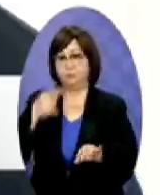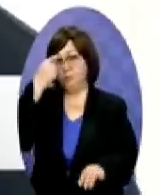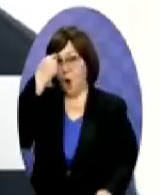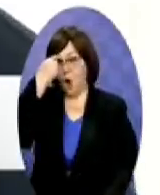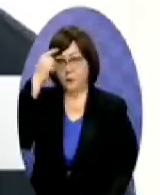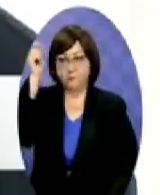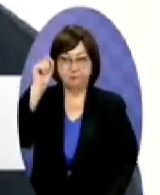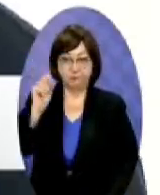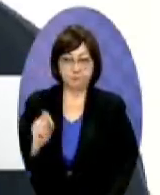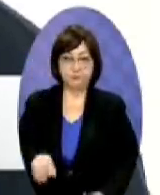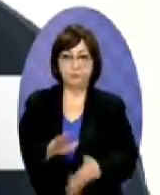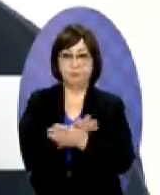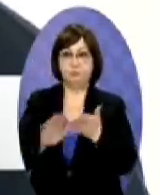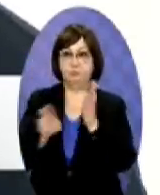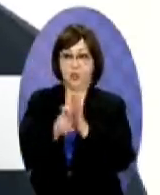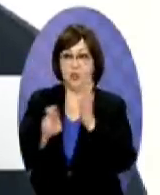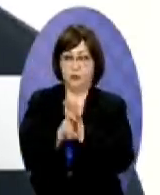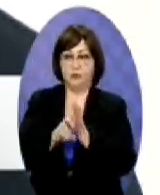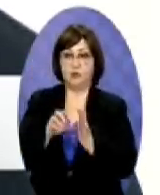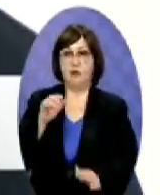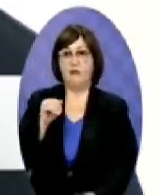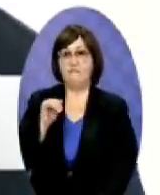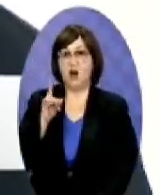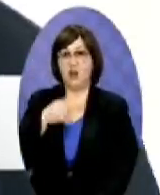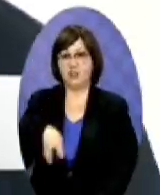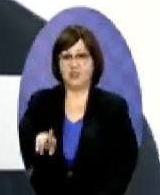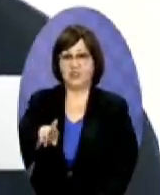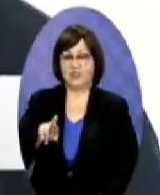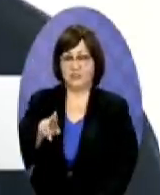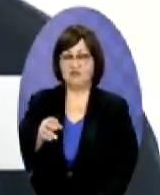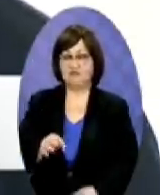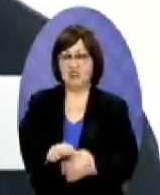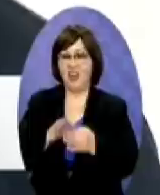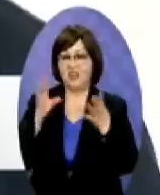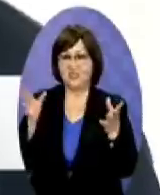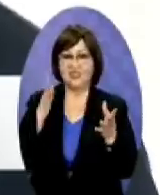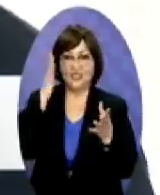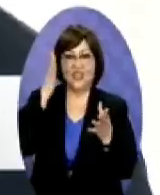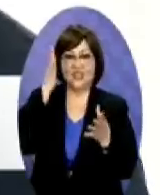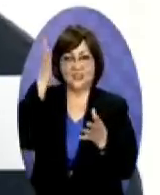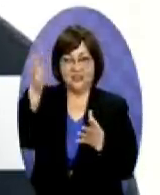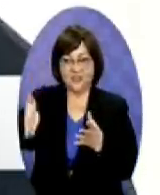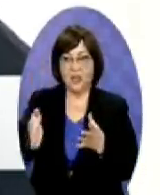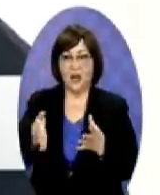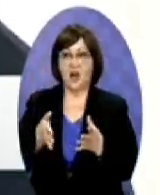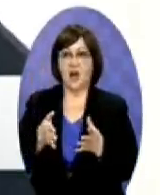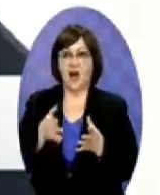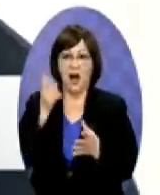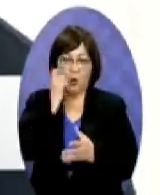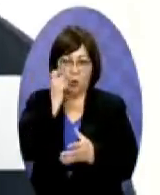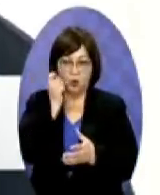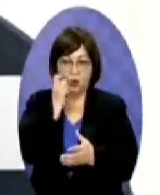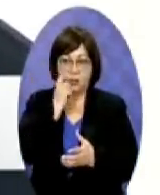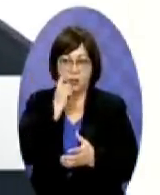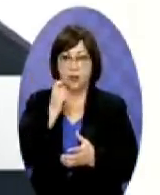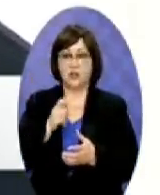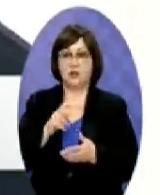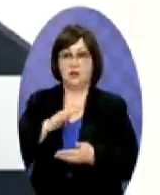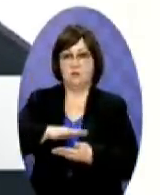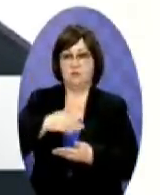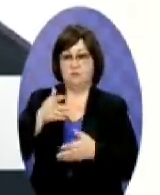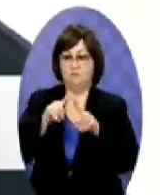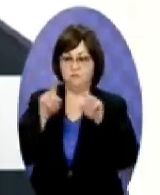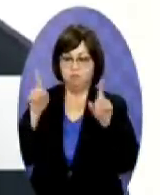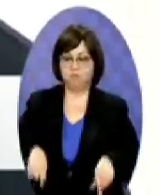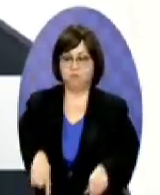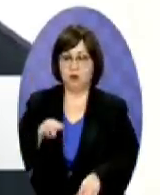бичих шин боломжийг бүрдүүллээ. Тэгээ цаашлах бид нар болохоор хөдөлгөөний төхөөрөмж, гар утас, таблет төхөөрөмжүүд